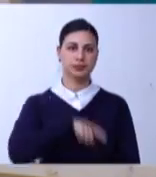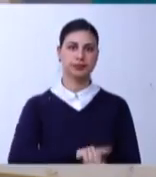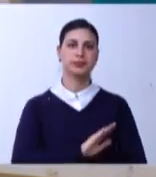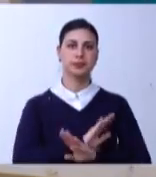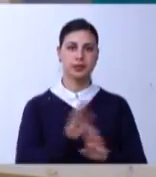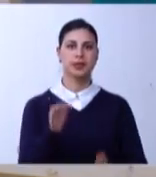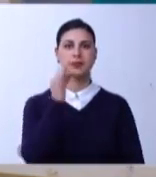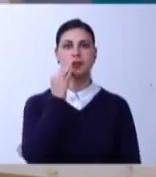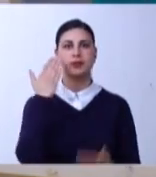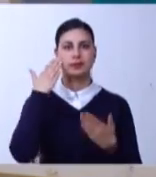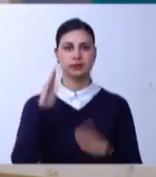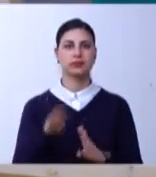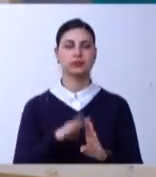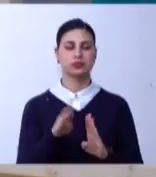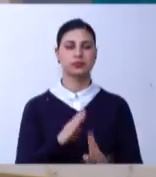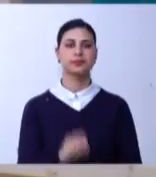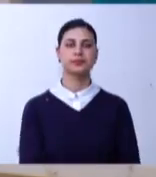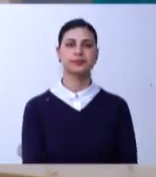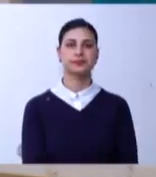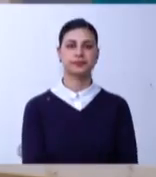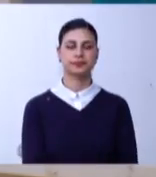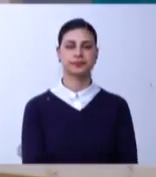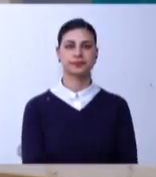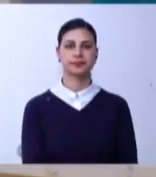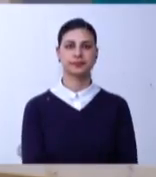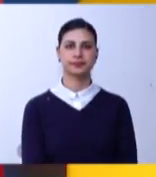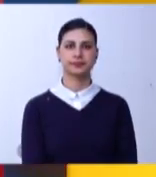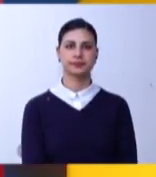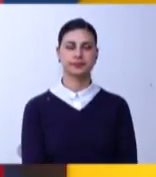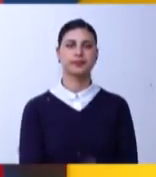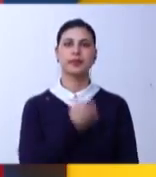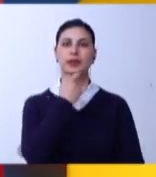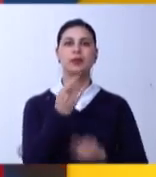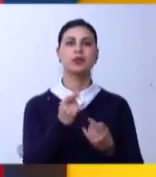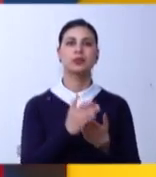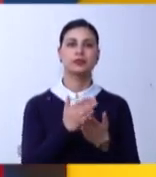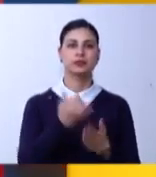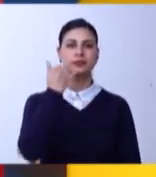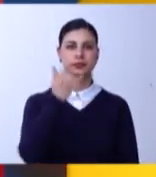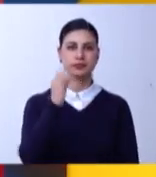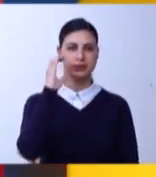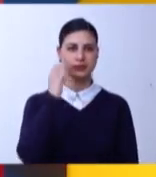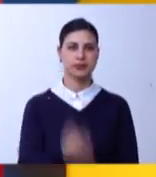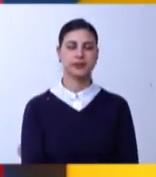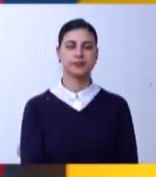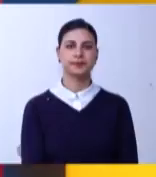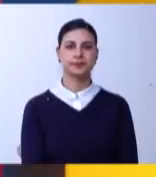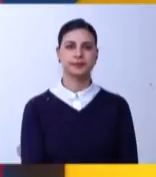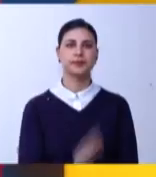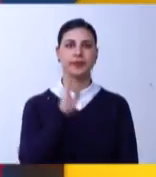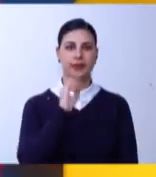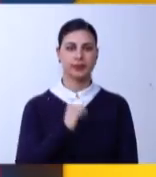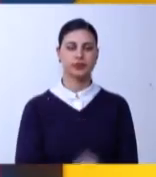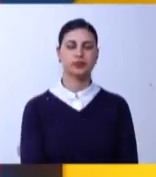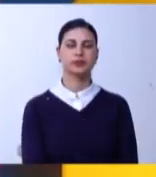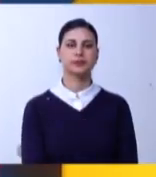ტუალეტში და მას შემდეგ შეუძლია, რომ დაიძინოს. მაყურებელი გორთება, დილამშვიდობისა, გისმენთ.